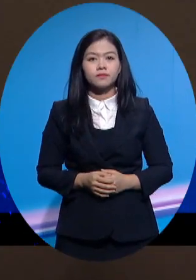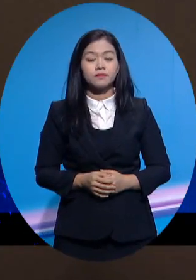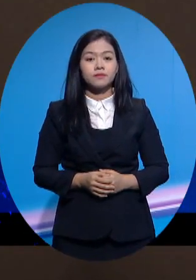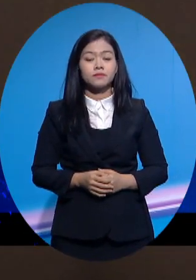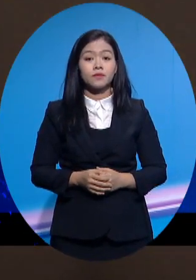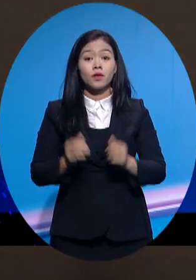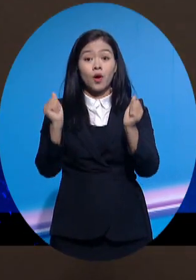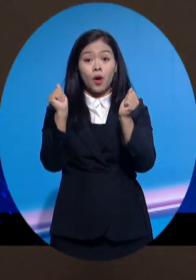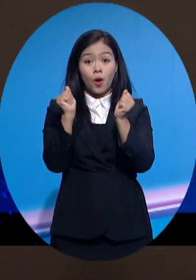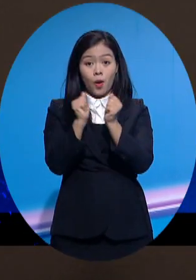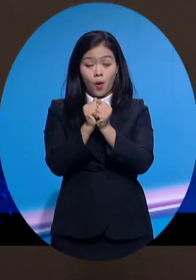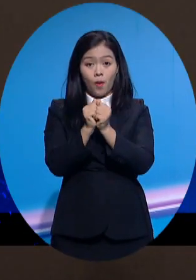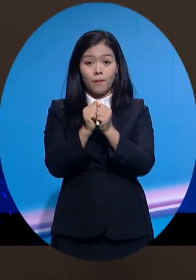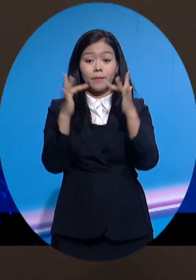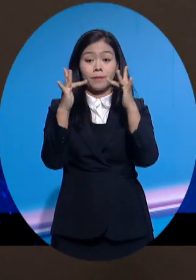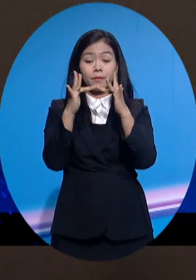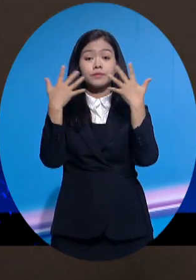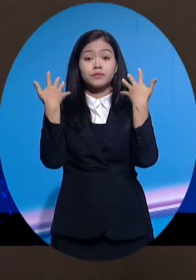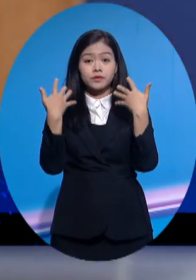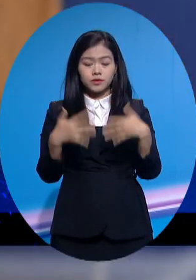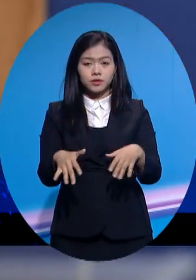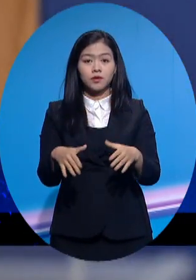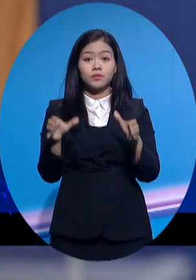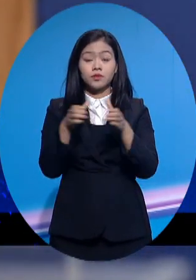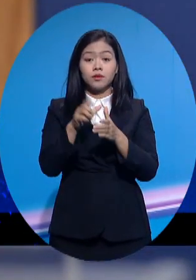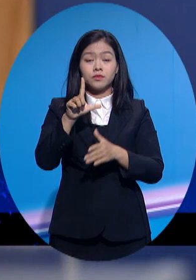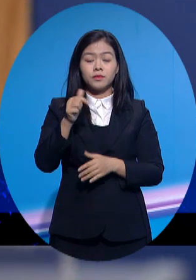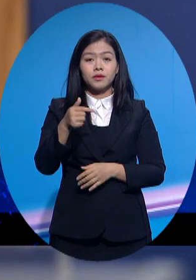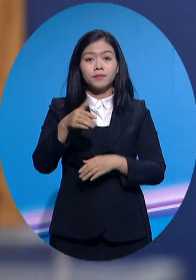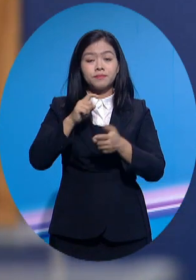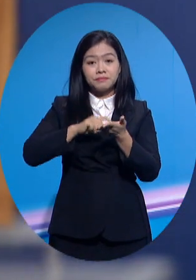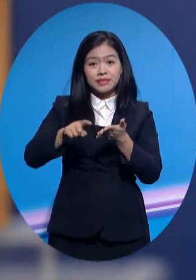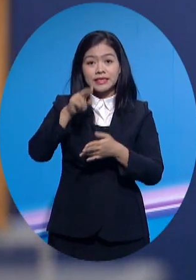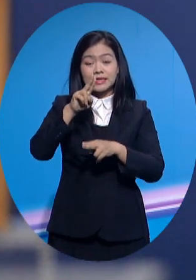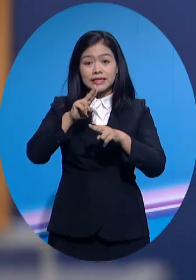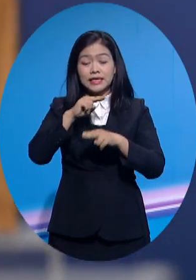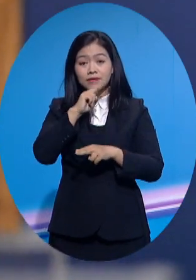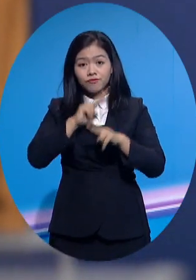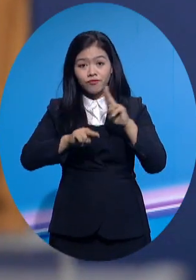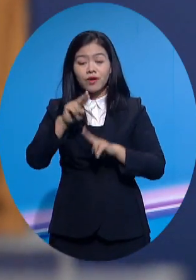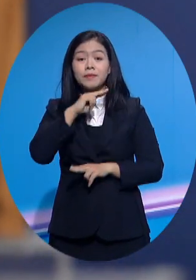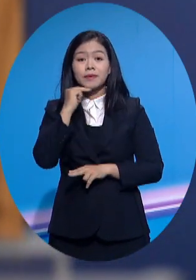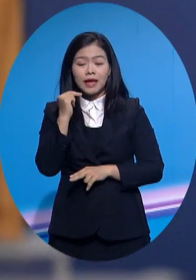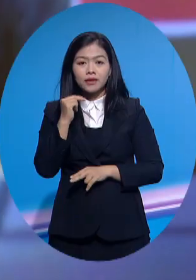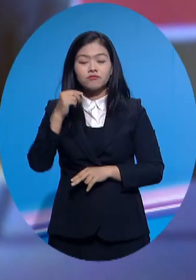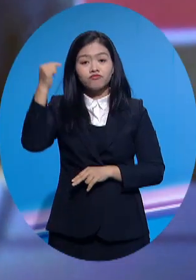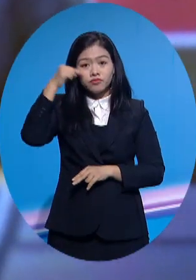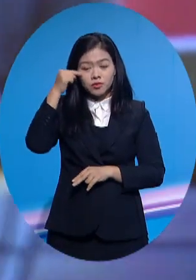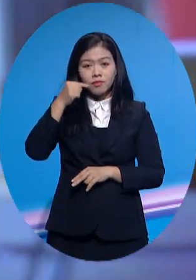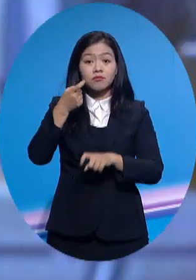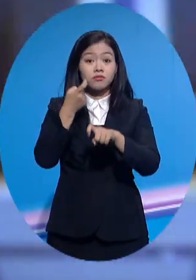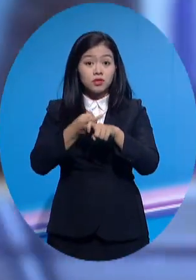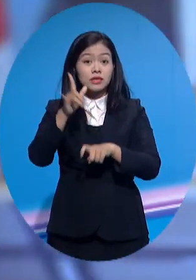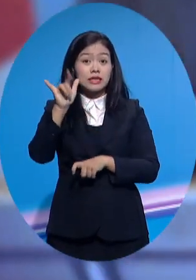cuộc họp trực tuyến các lãnh đạo nhóm J7 gồm Mỹ Anh Pháp Nhật Bản Đức Italia và Canada kịch liệt lên án cuộc tấn công của